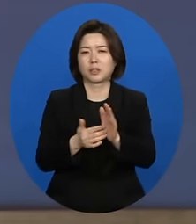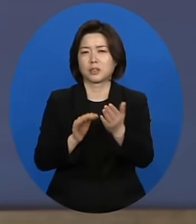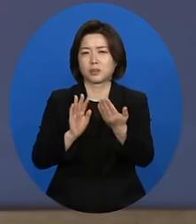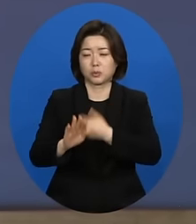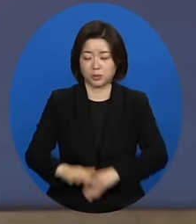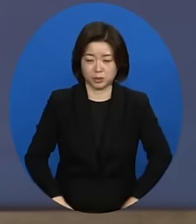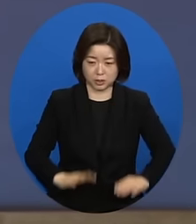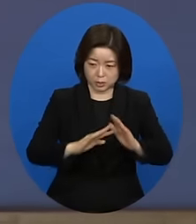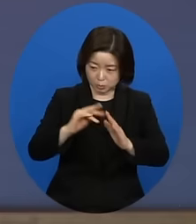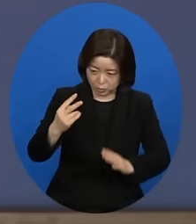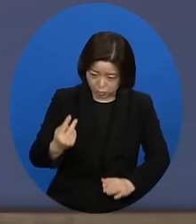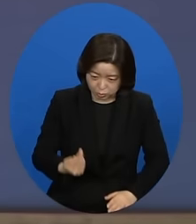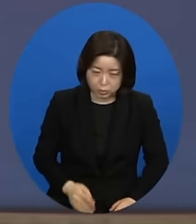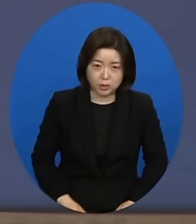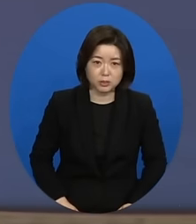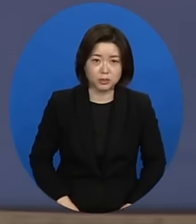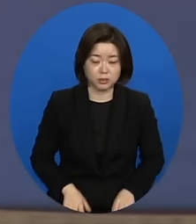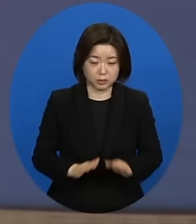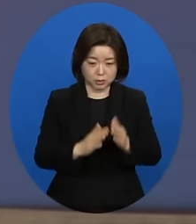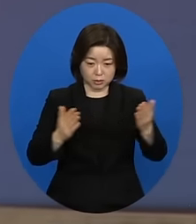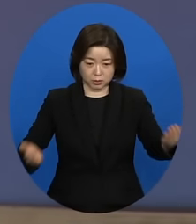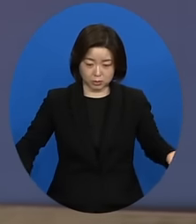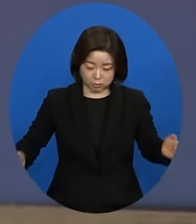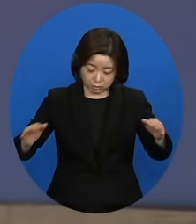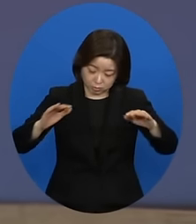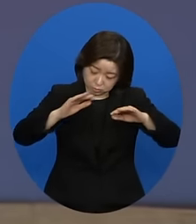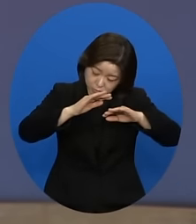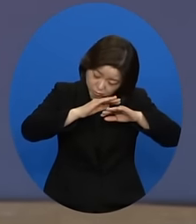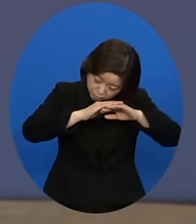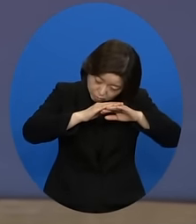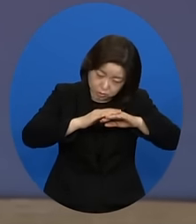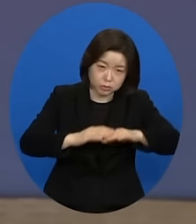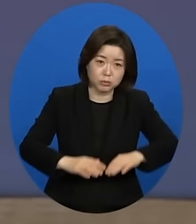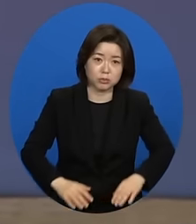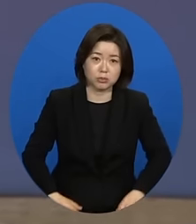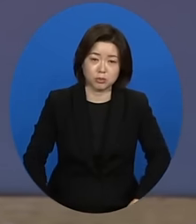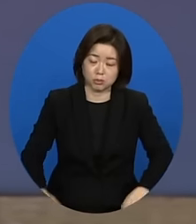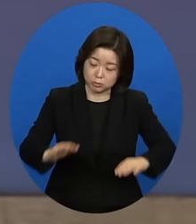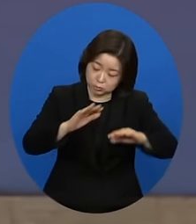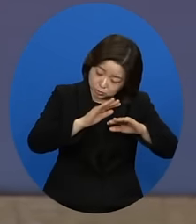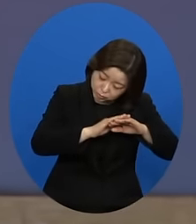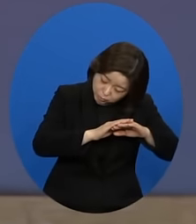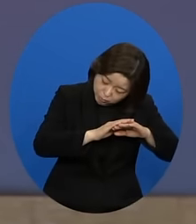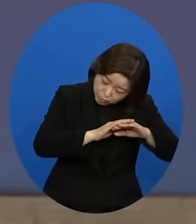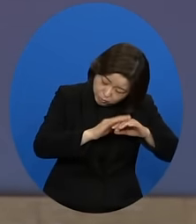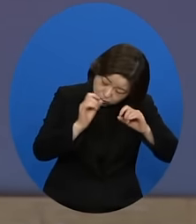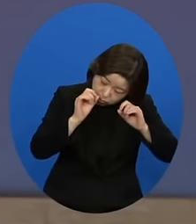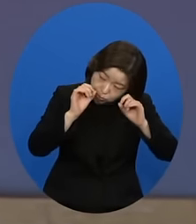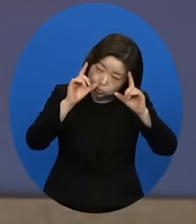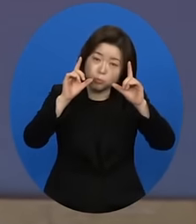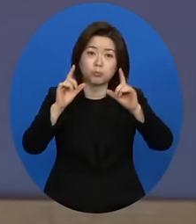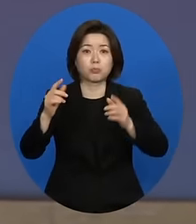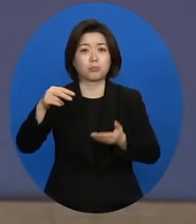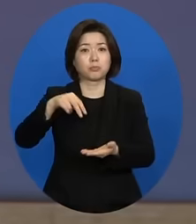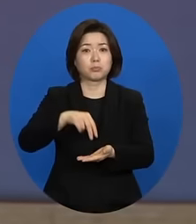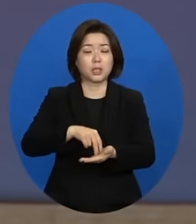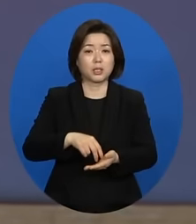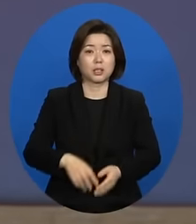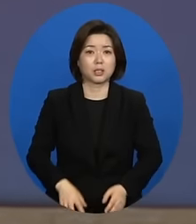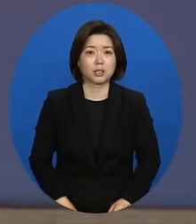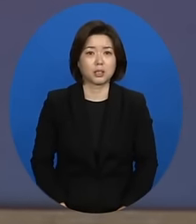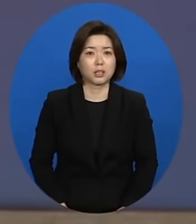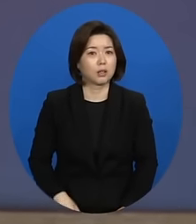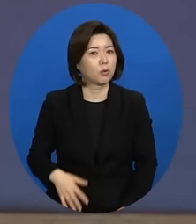돌아와서 책상에 엎드려서 잠이 들었다가 깼는데 와